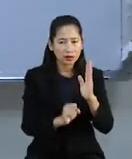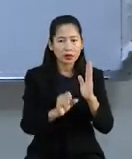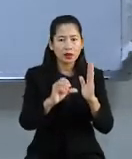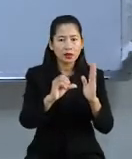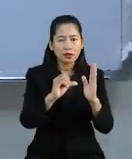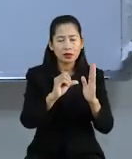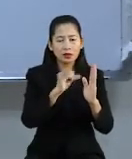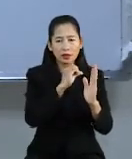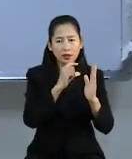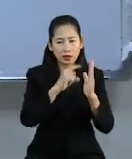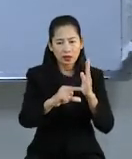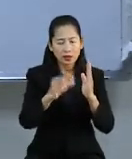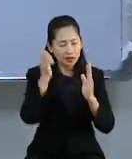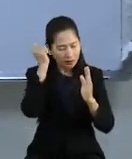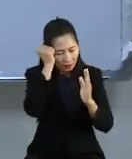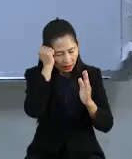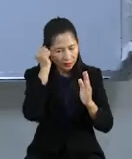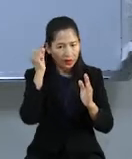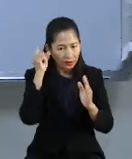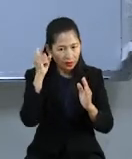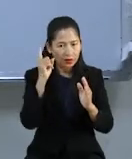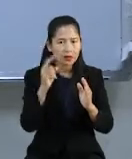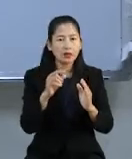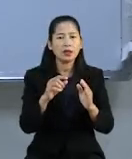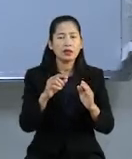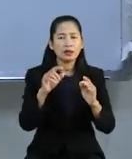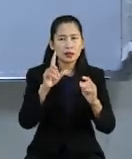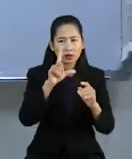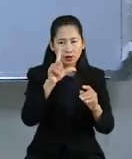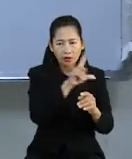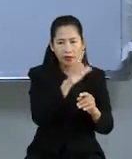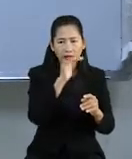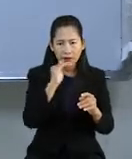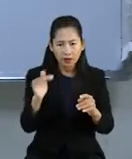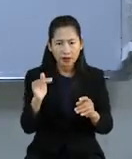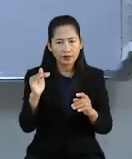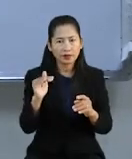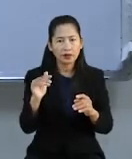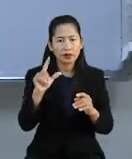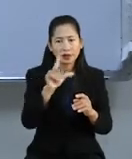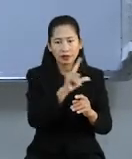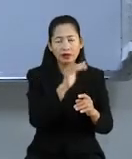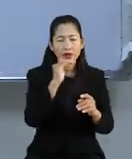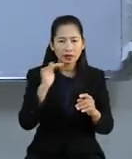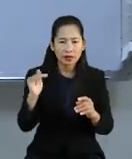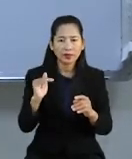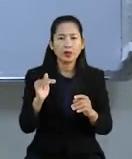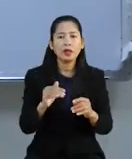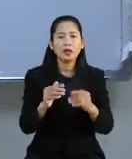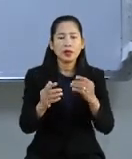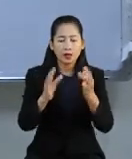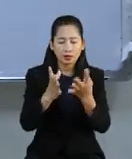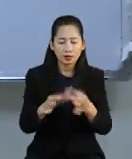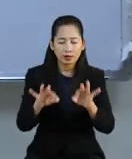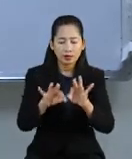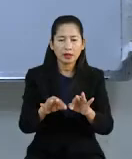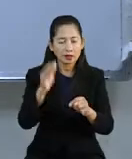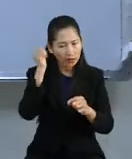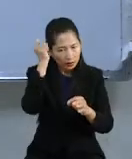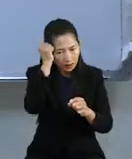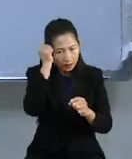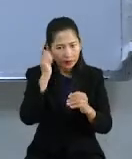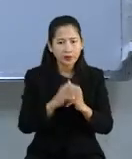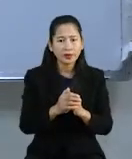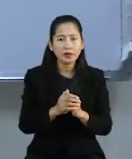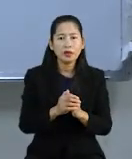lại cao trên nám chà hai con thử đăng tha khả năng đáy chuyên khả năng khẳng nằm đáy chuyên đáy nó con á cha hai bà ca sầm khăn con thở chân nắm tầng